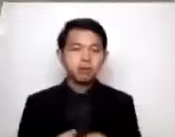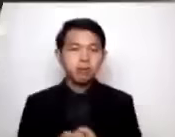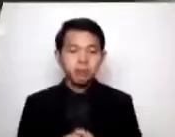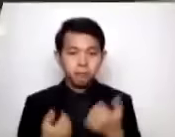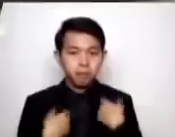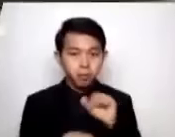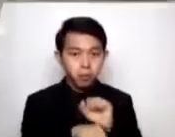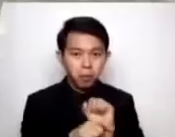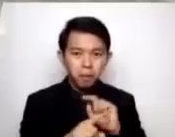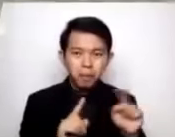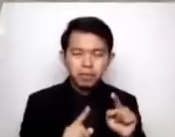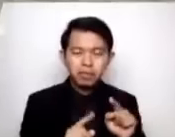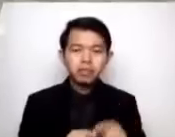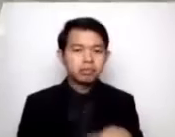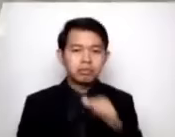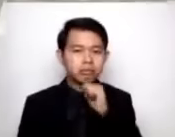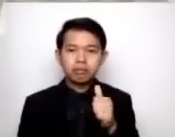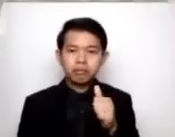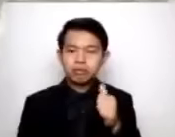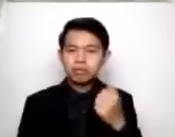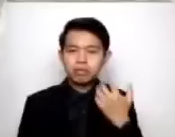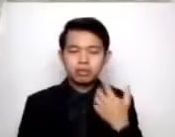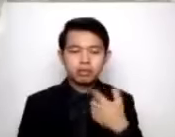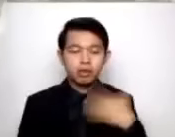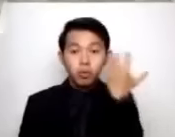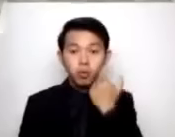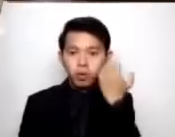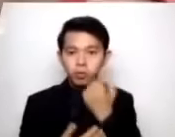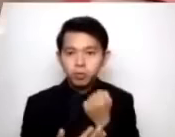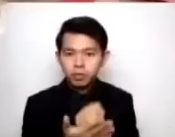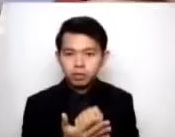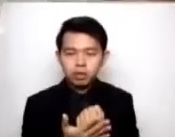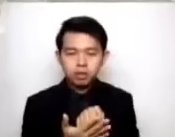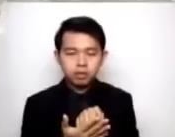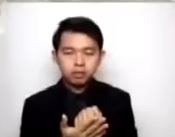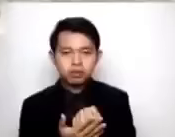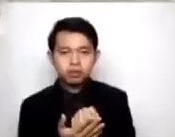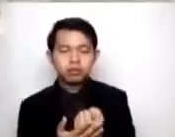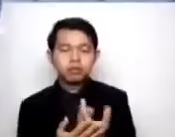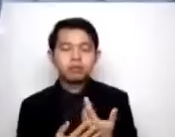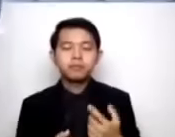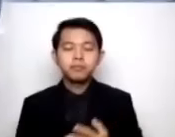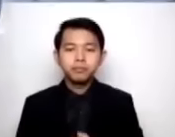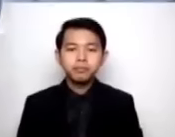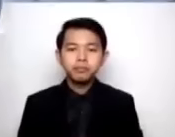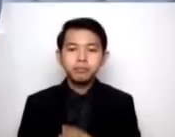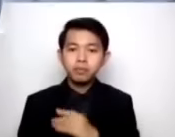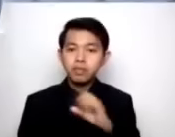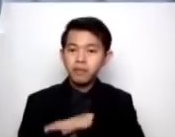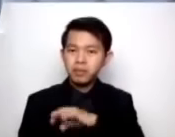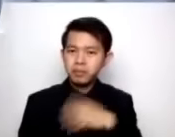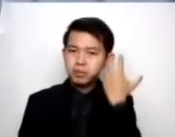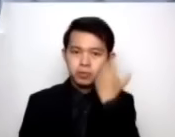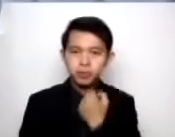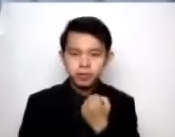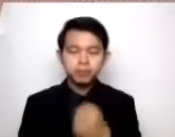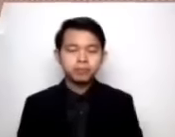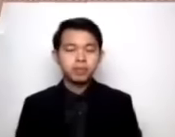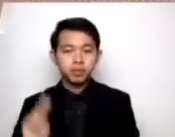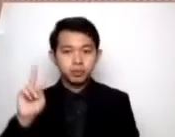di sapat ang kita o hindi sakto ang bigat ng trabaho sa sahod at benepisyo. Ang University of the